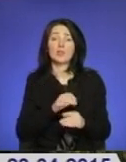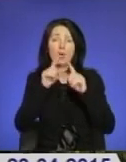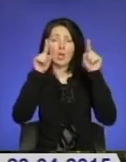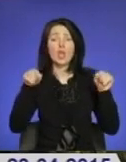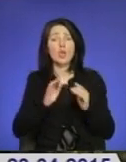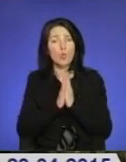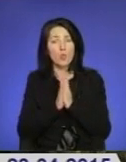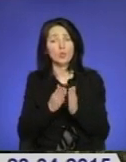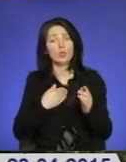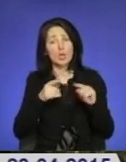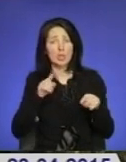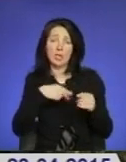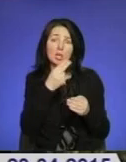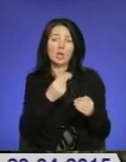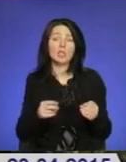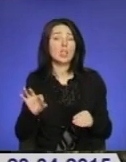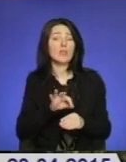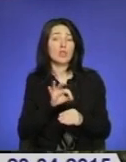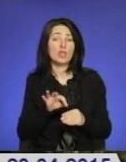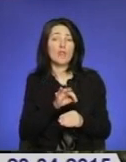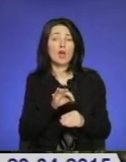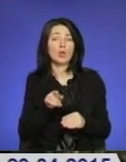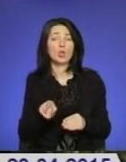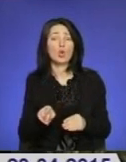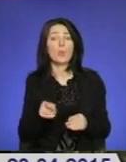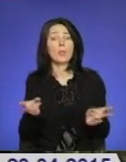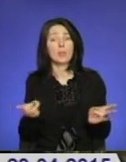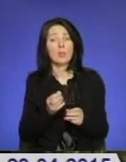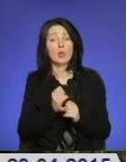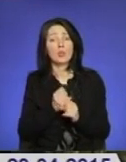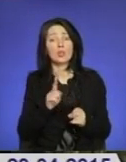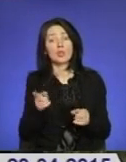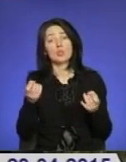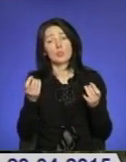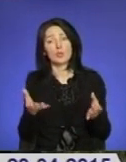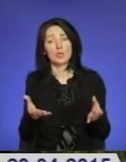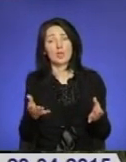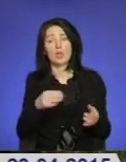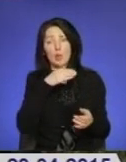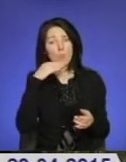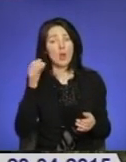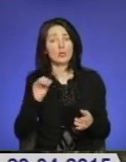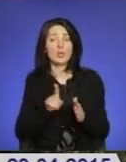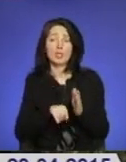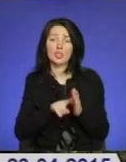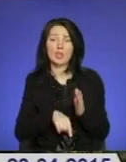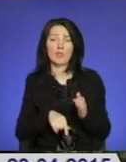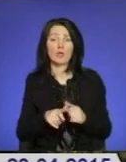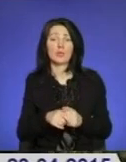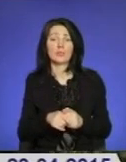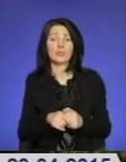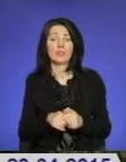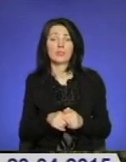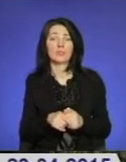Тобто я якісь картини вишиваю, то мусимо робити щось простеньке, багато і дешеве. Отак.